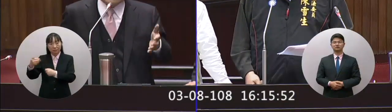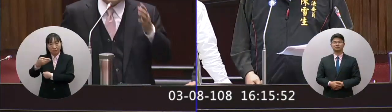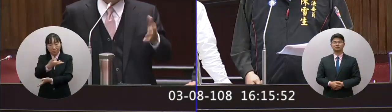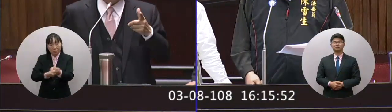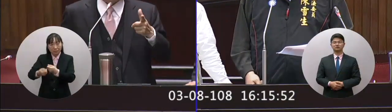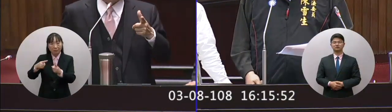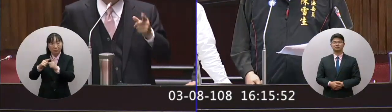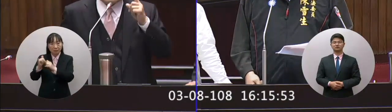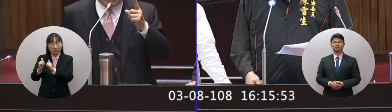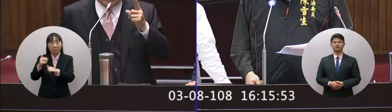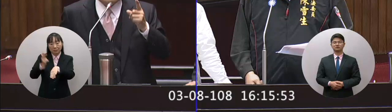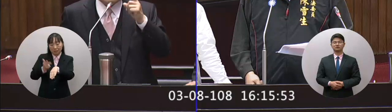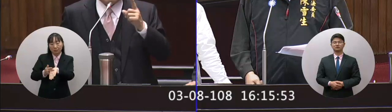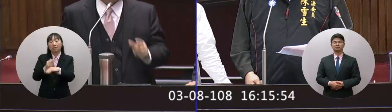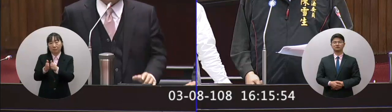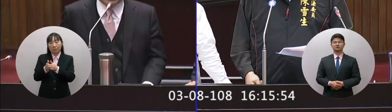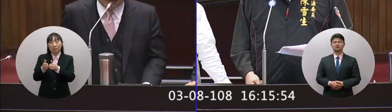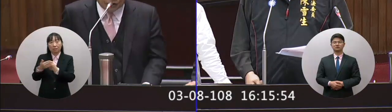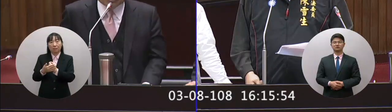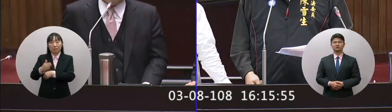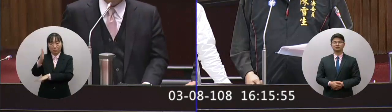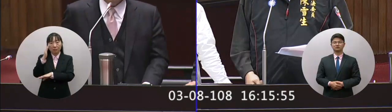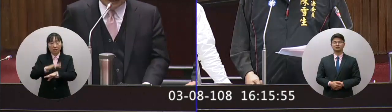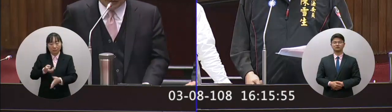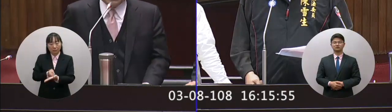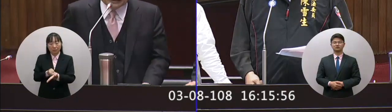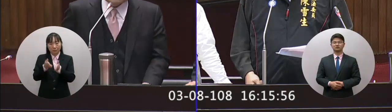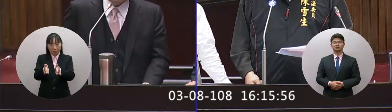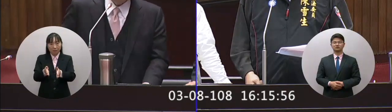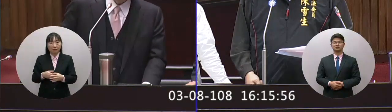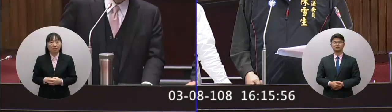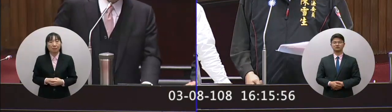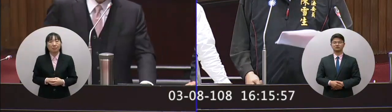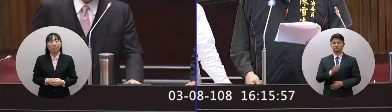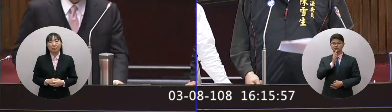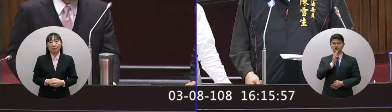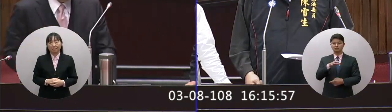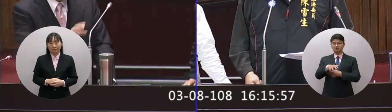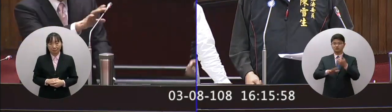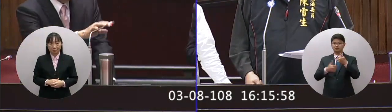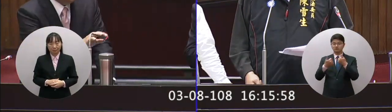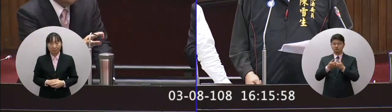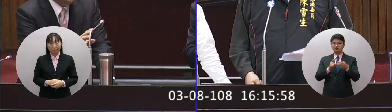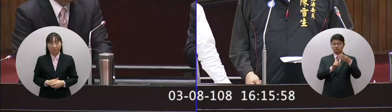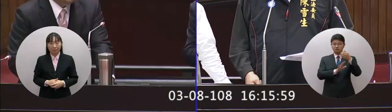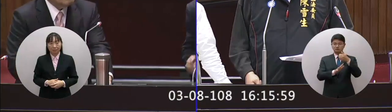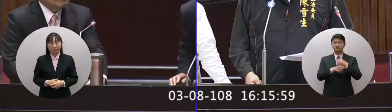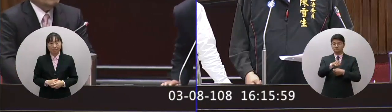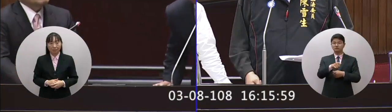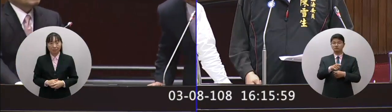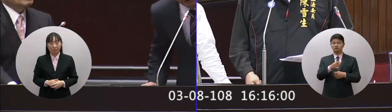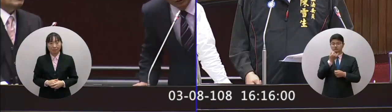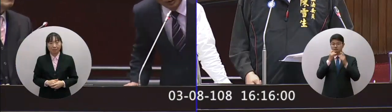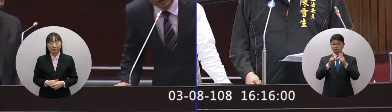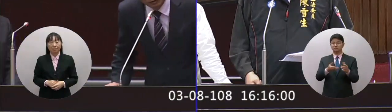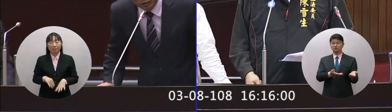我们的关键技术，这一点政府也会严守这个原则。 是农委会主委，您也可以并案。